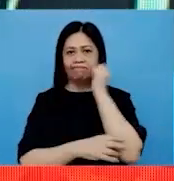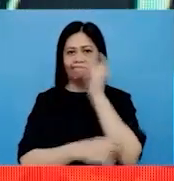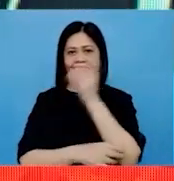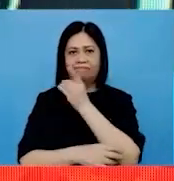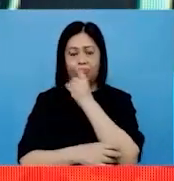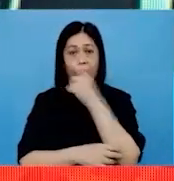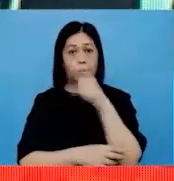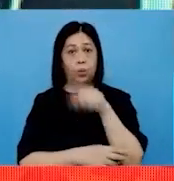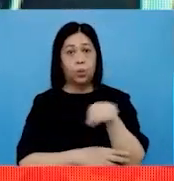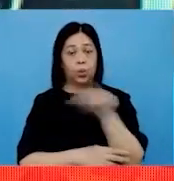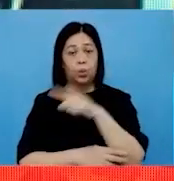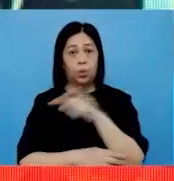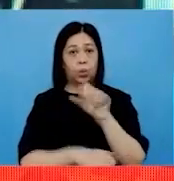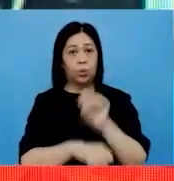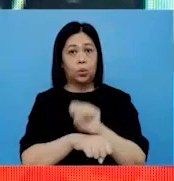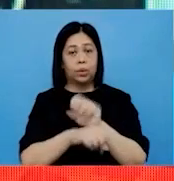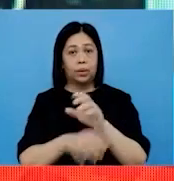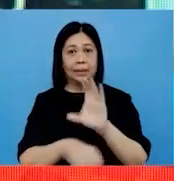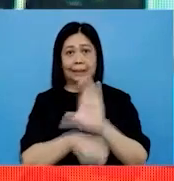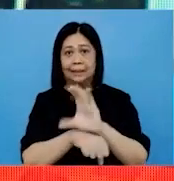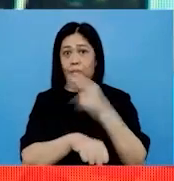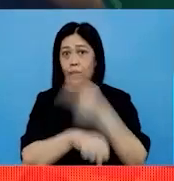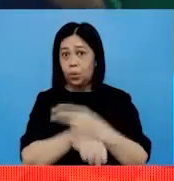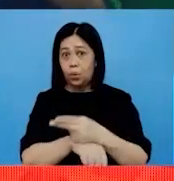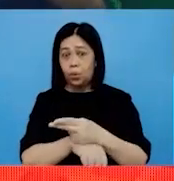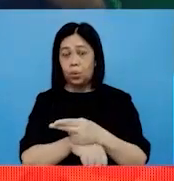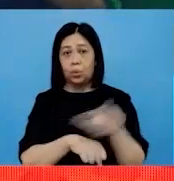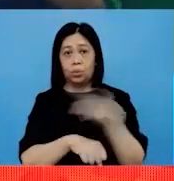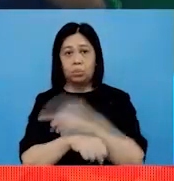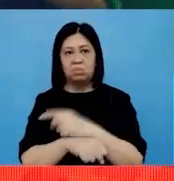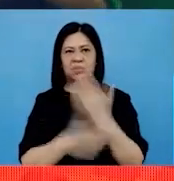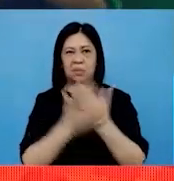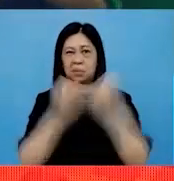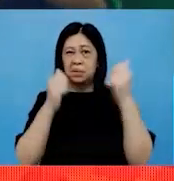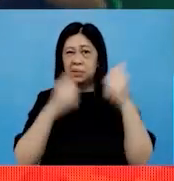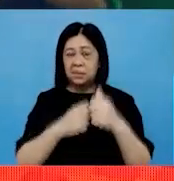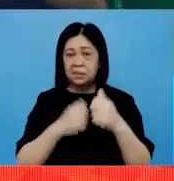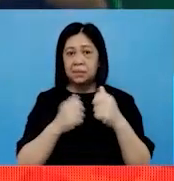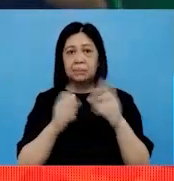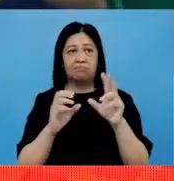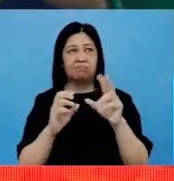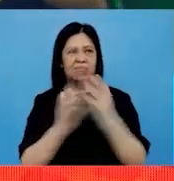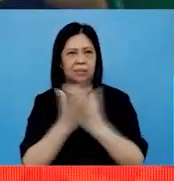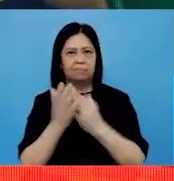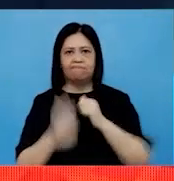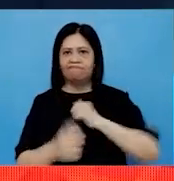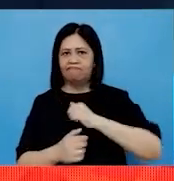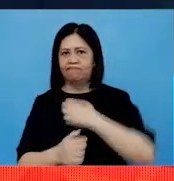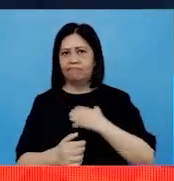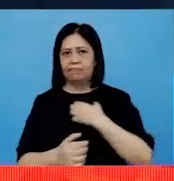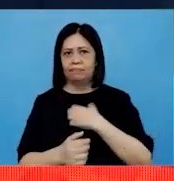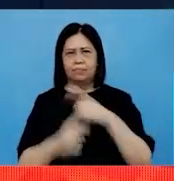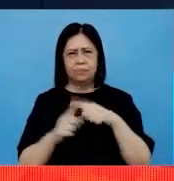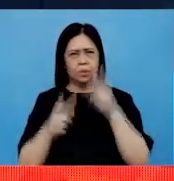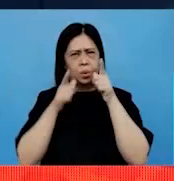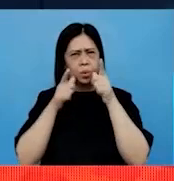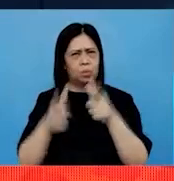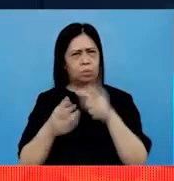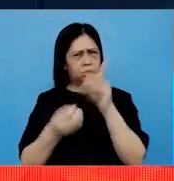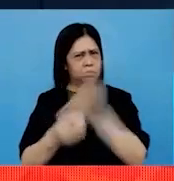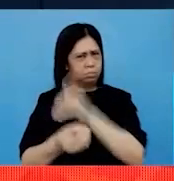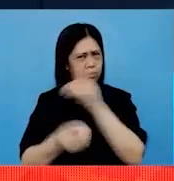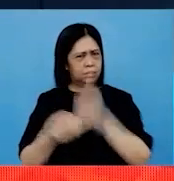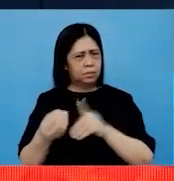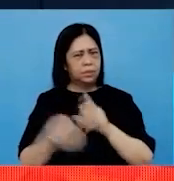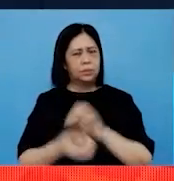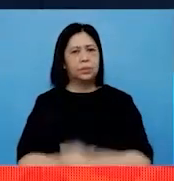mga empleyado ng City Hall. May mga pabor pero meron ding umalma dahil may tuturing daw itong diskriminasyon.